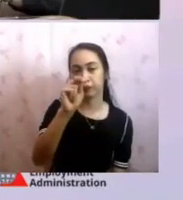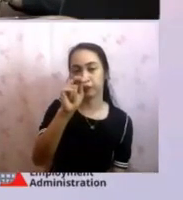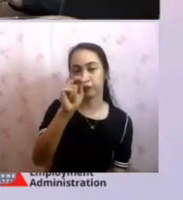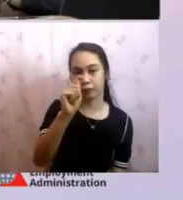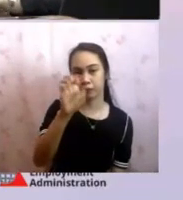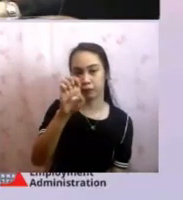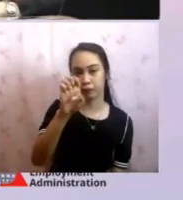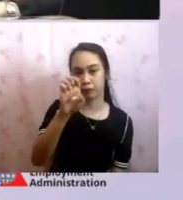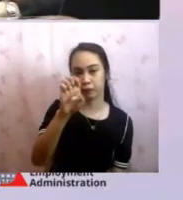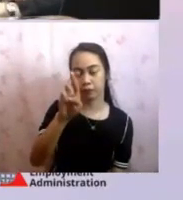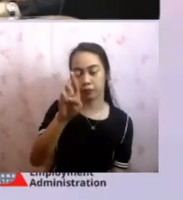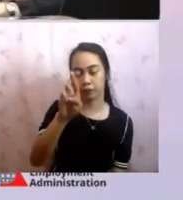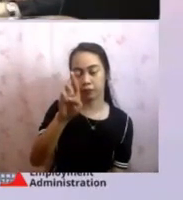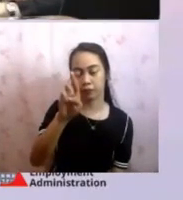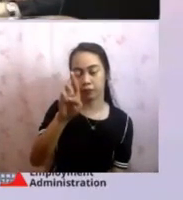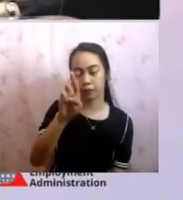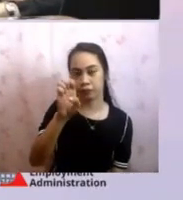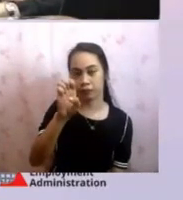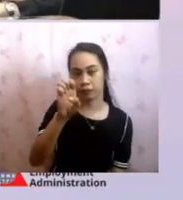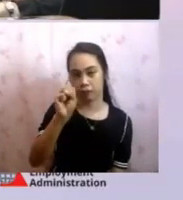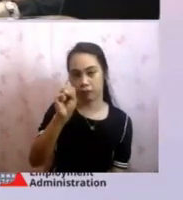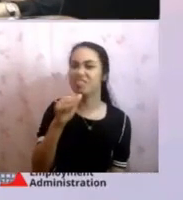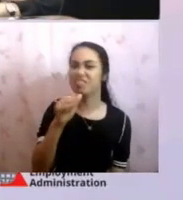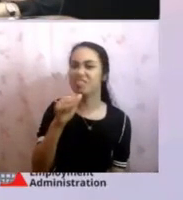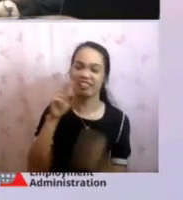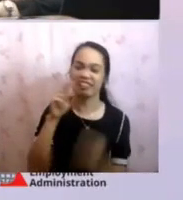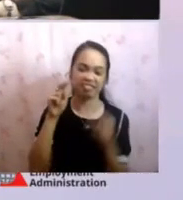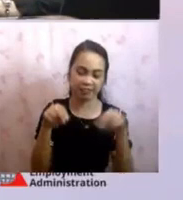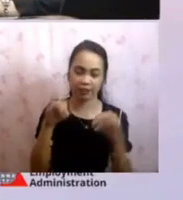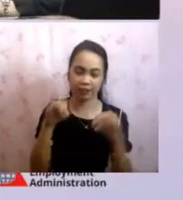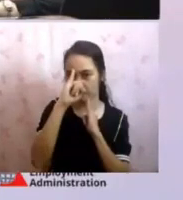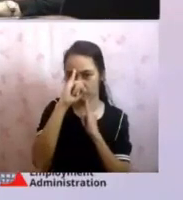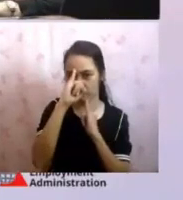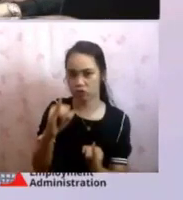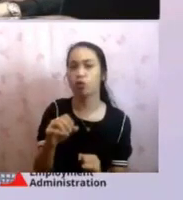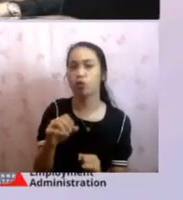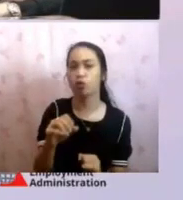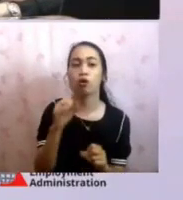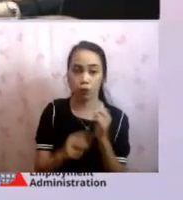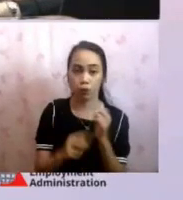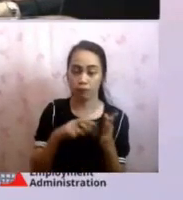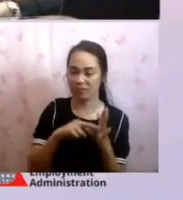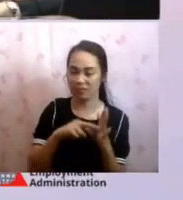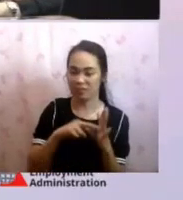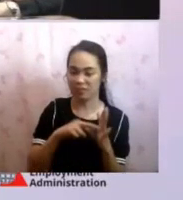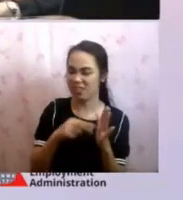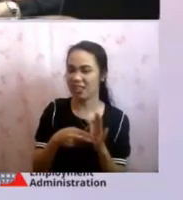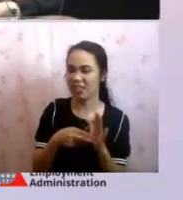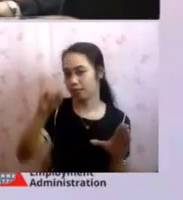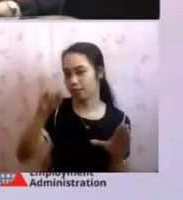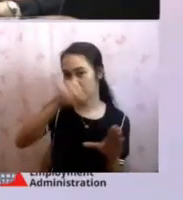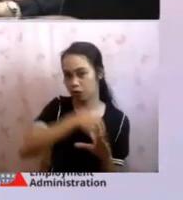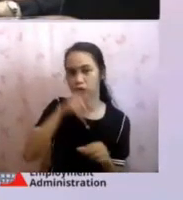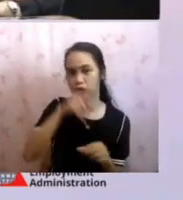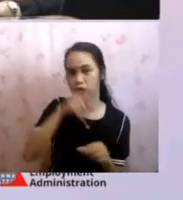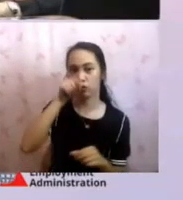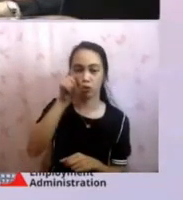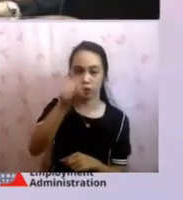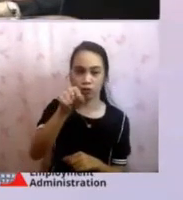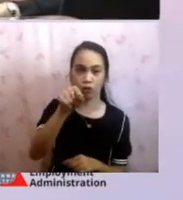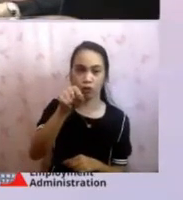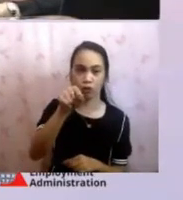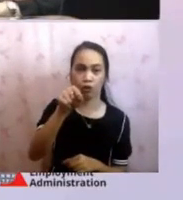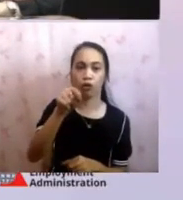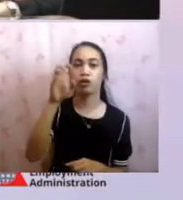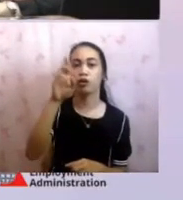see, irrelevant information. Irrelevant and inconsistent pagyud ang information. So, no need na ngayon mo ibutang imuhang interest